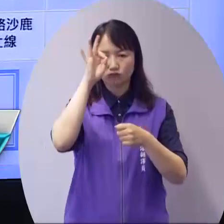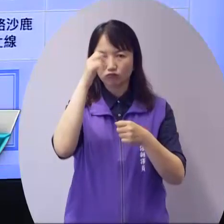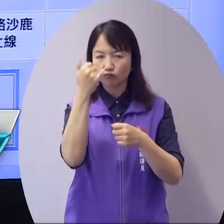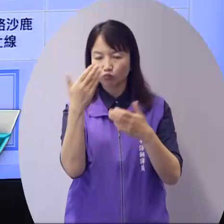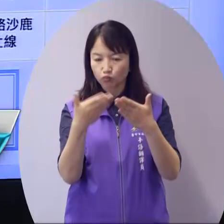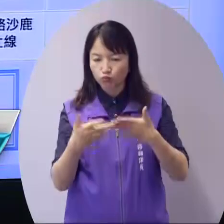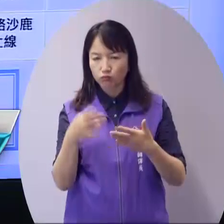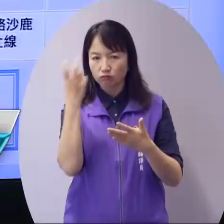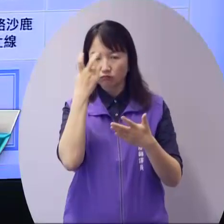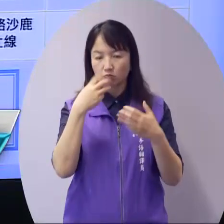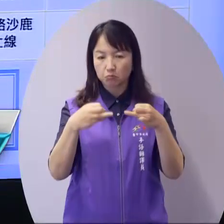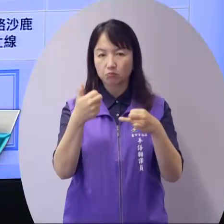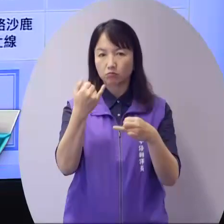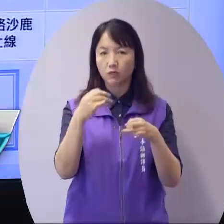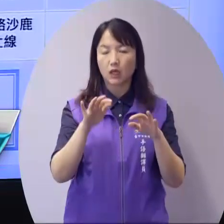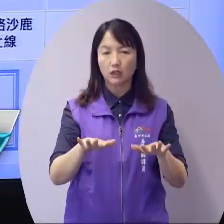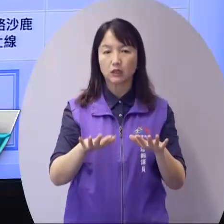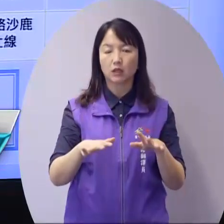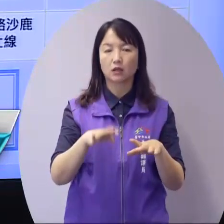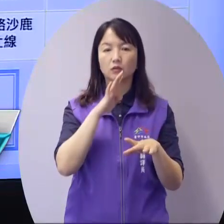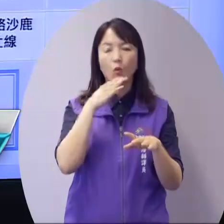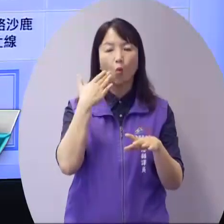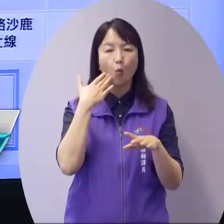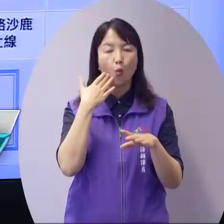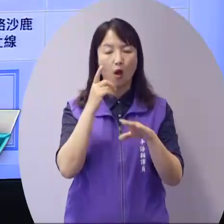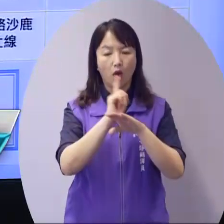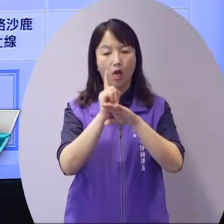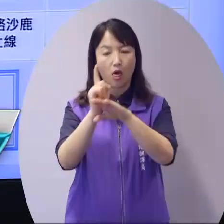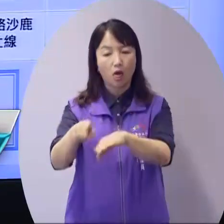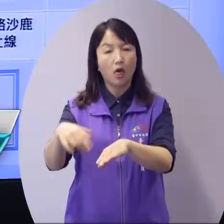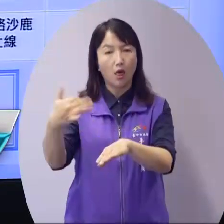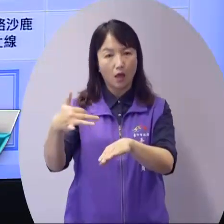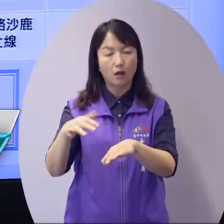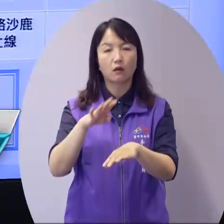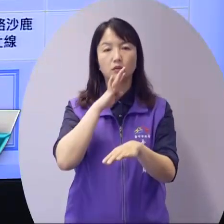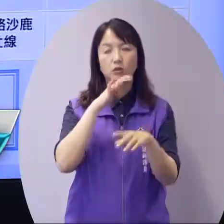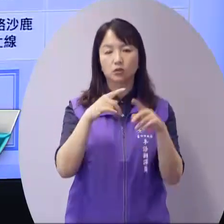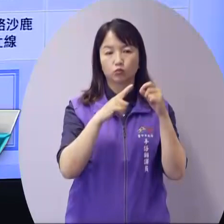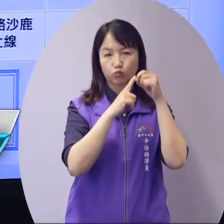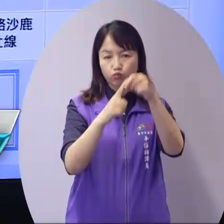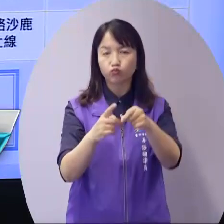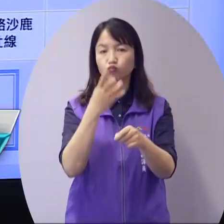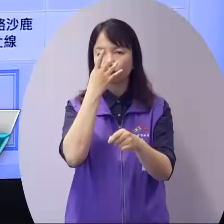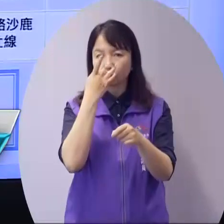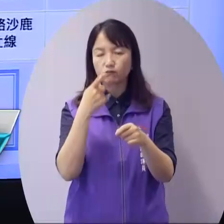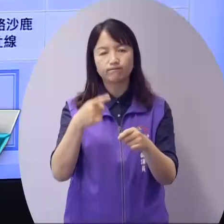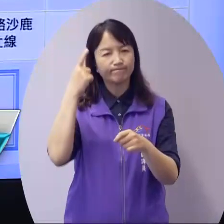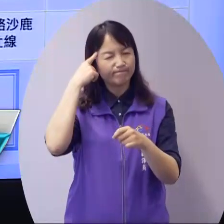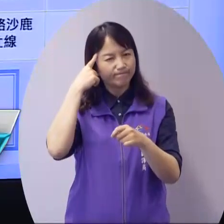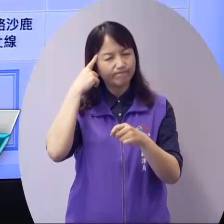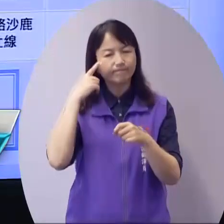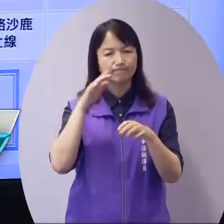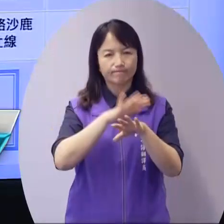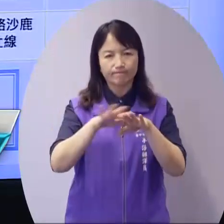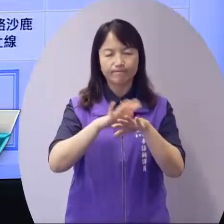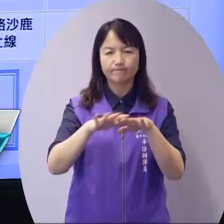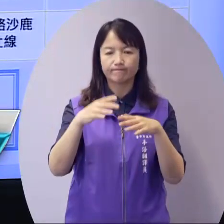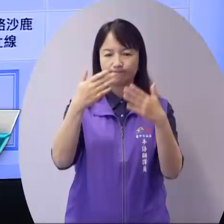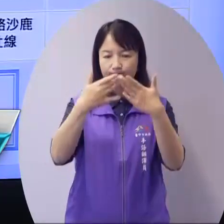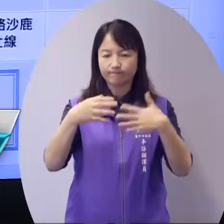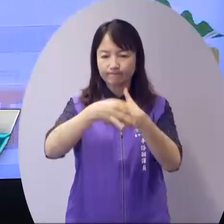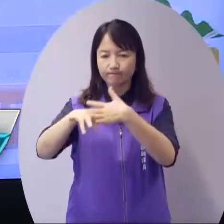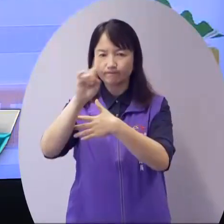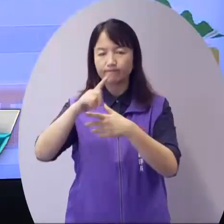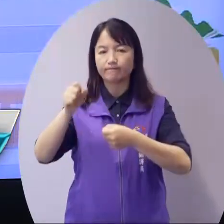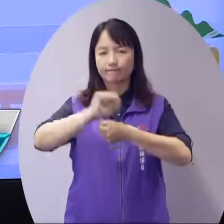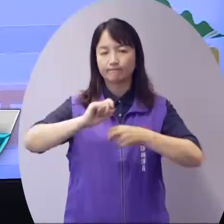至针对现在还没有小黄公车路线，可是公共运输也进不去的地方，我们在同步的在做盘点。下